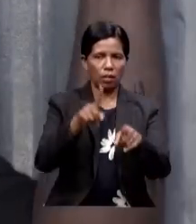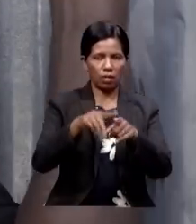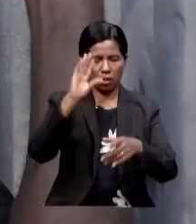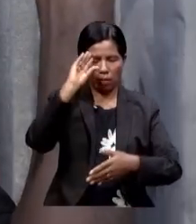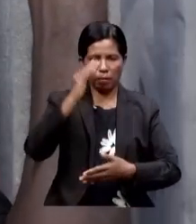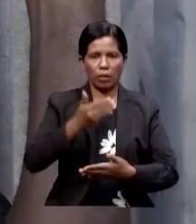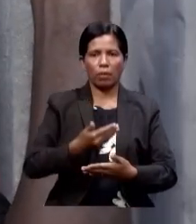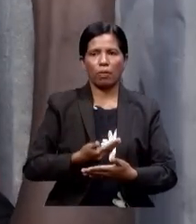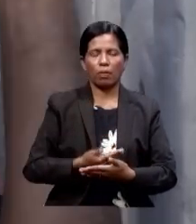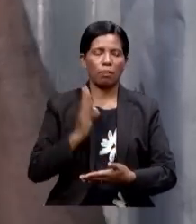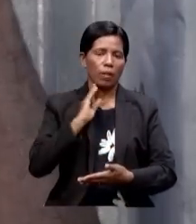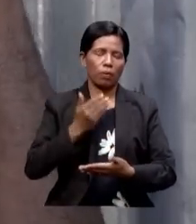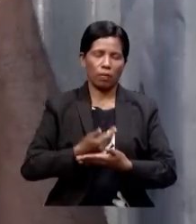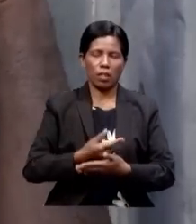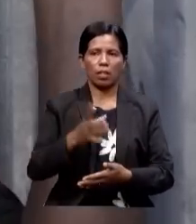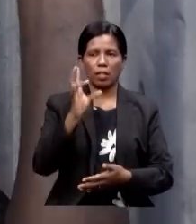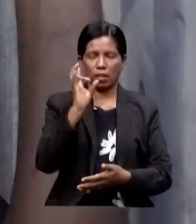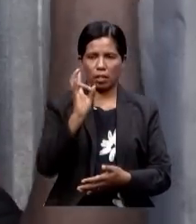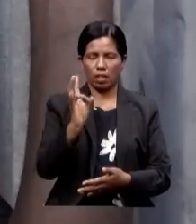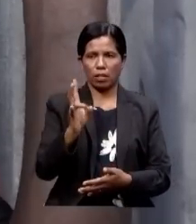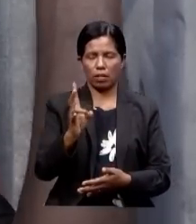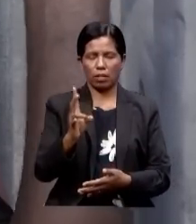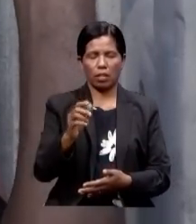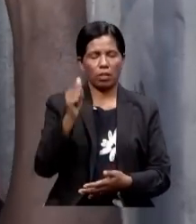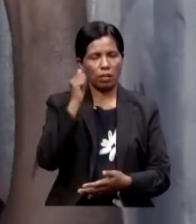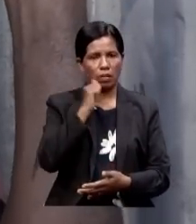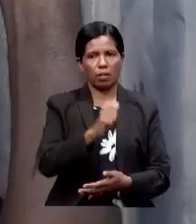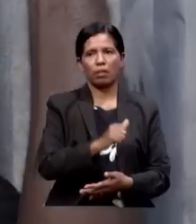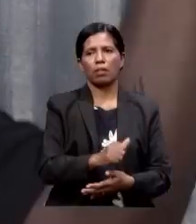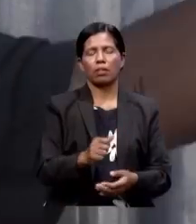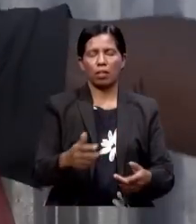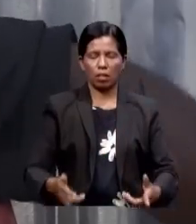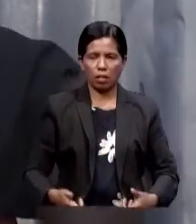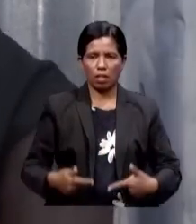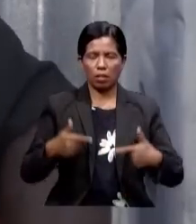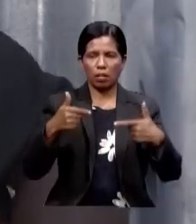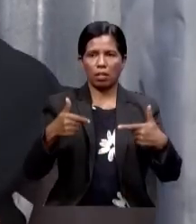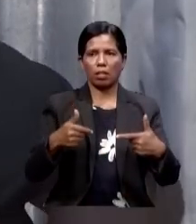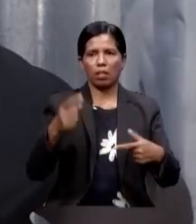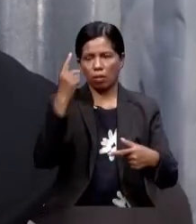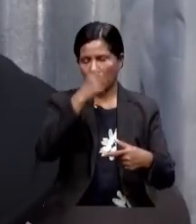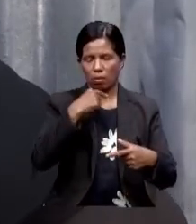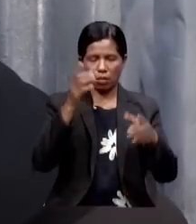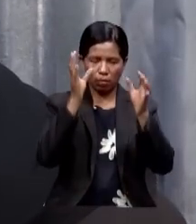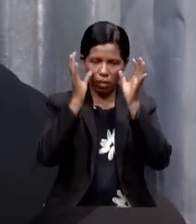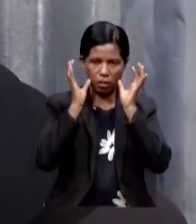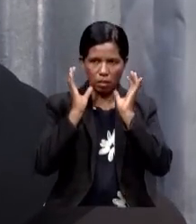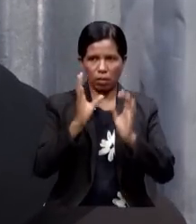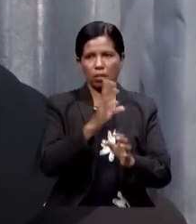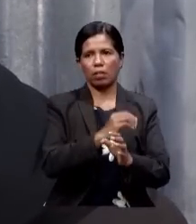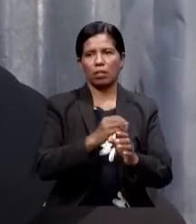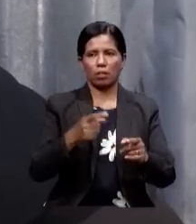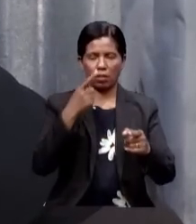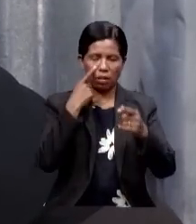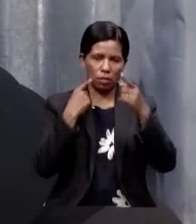hitune konta inan falo justa Soares enyak lauk Morris ho oini be tristi no falo mos ho